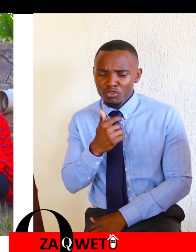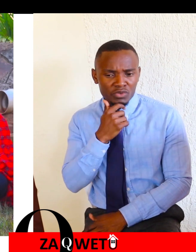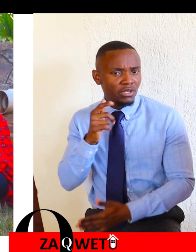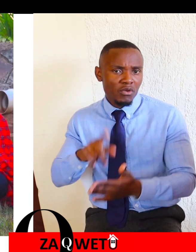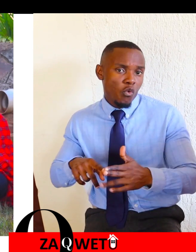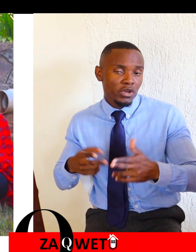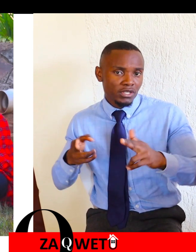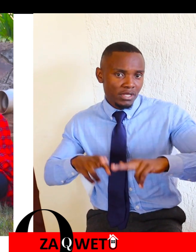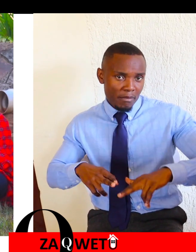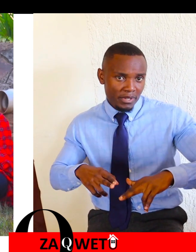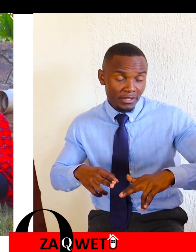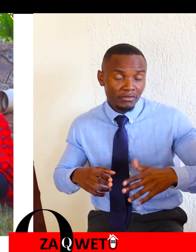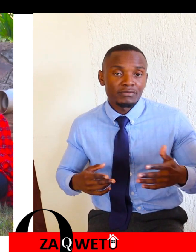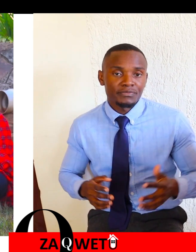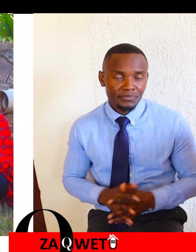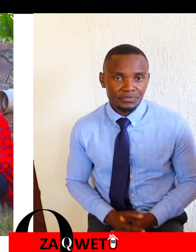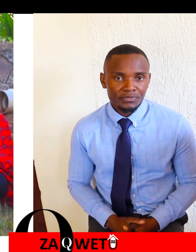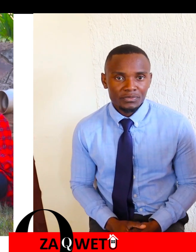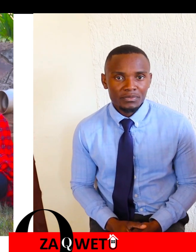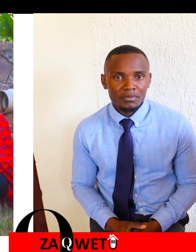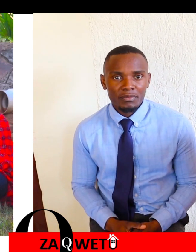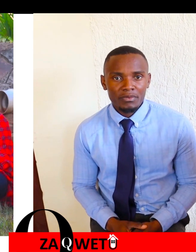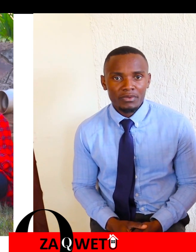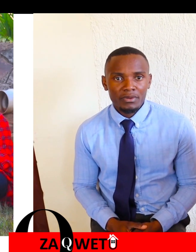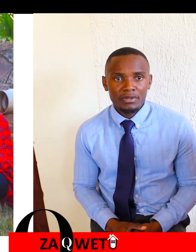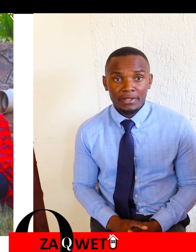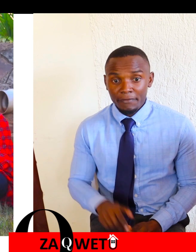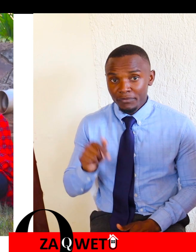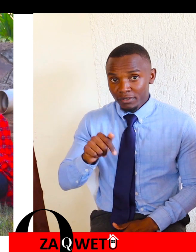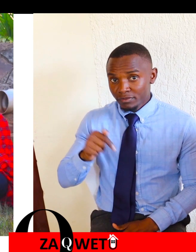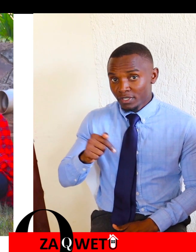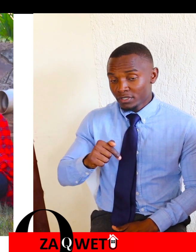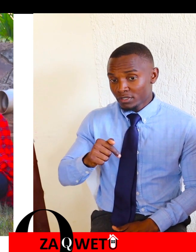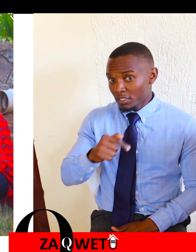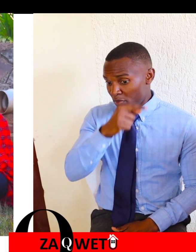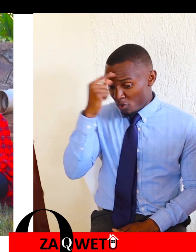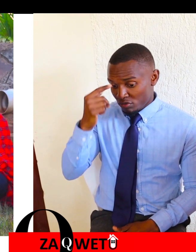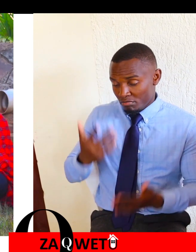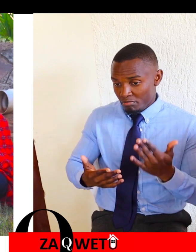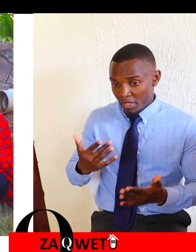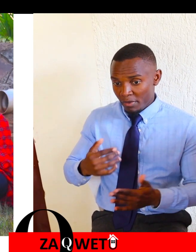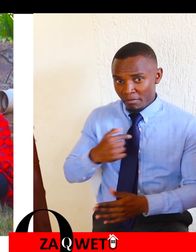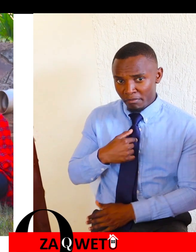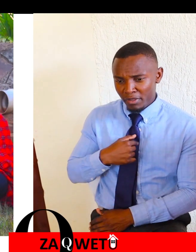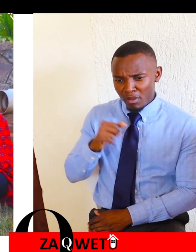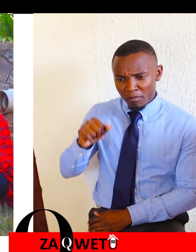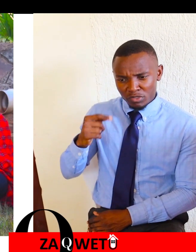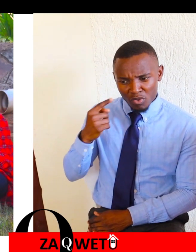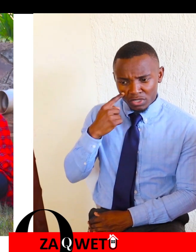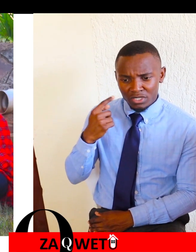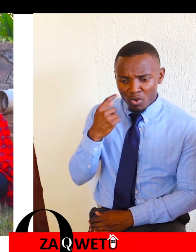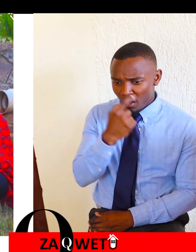kuna interpreter. So I was wondering how is that possible? Ni kwa sababu ninaweza